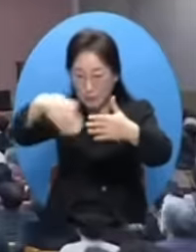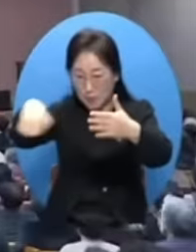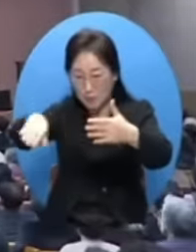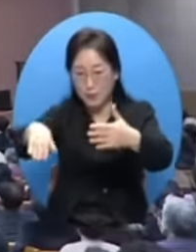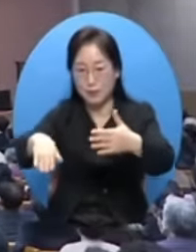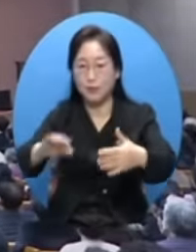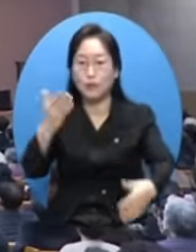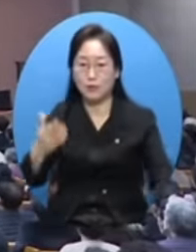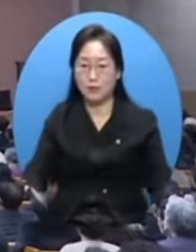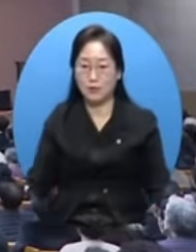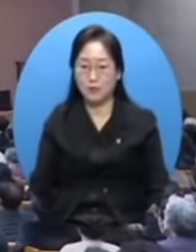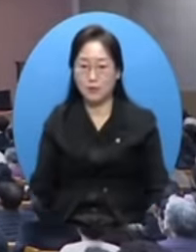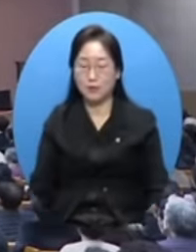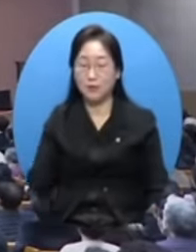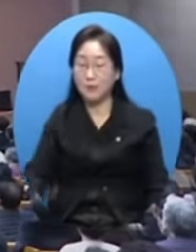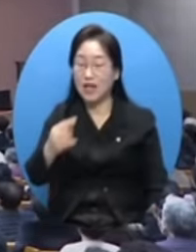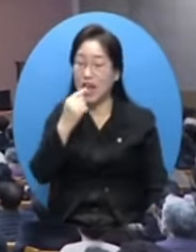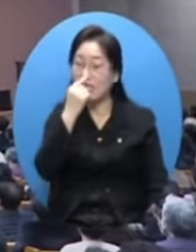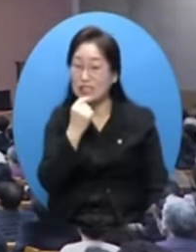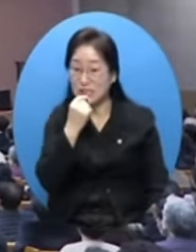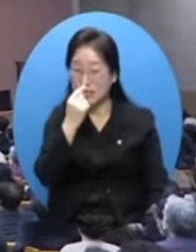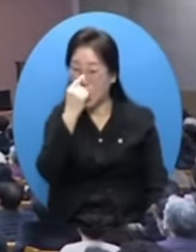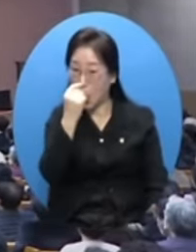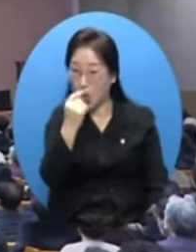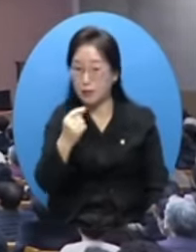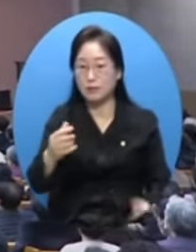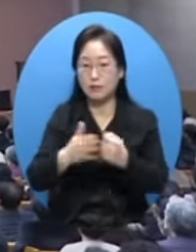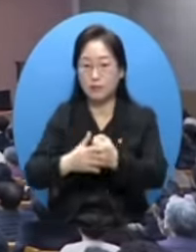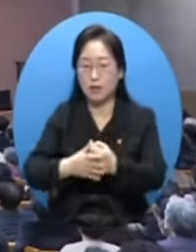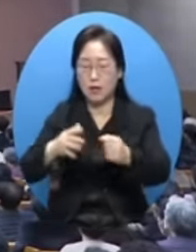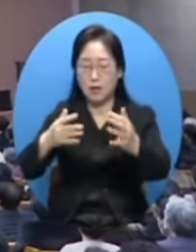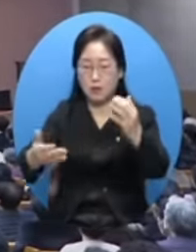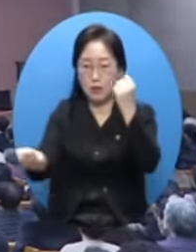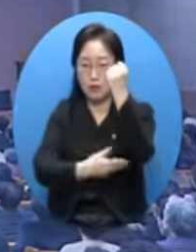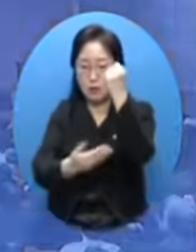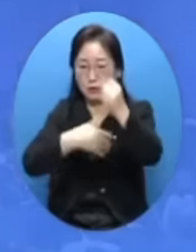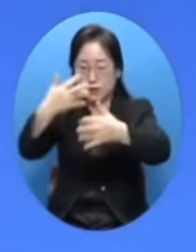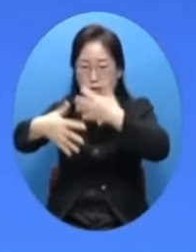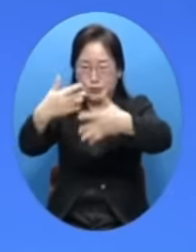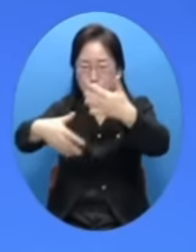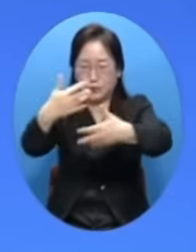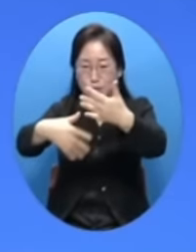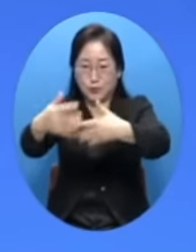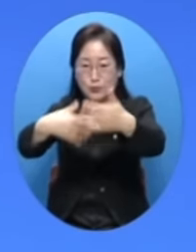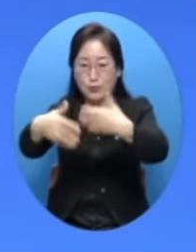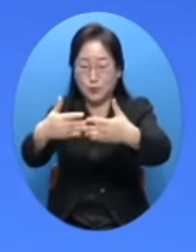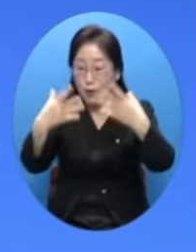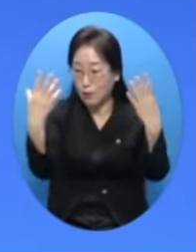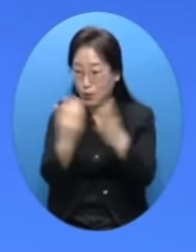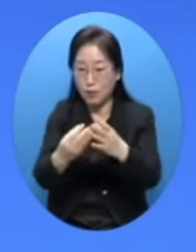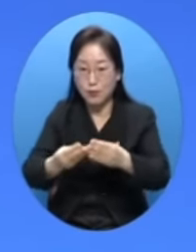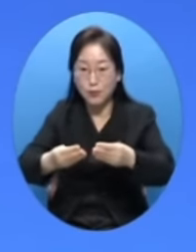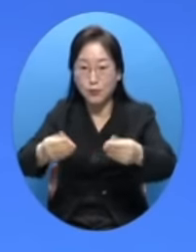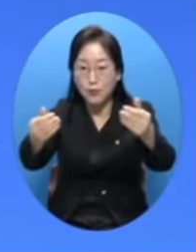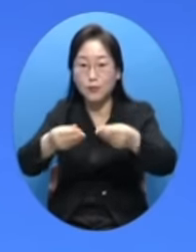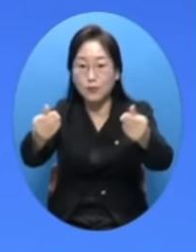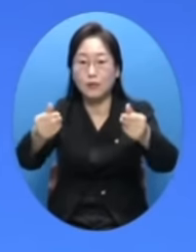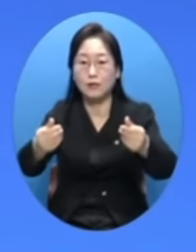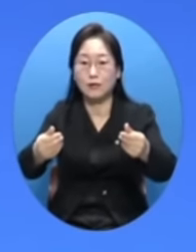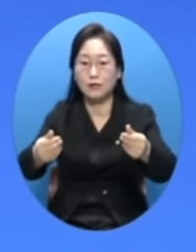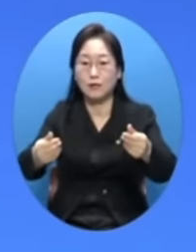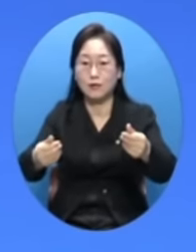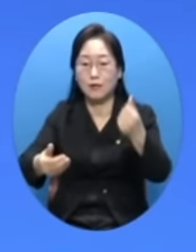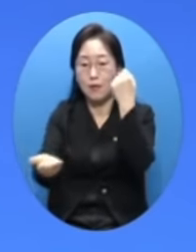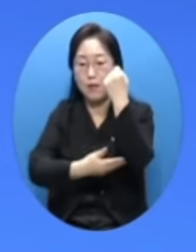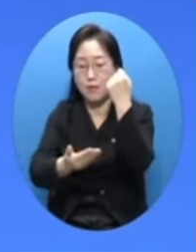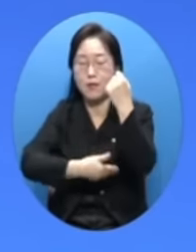나옵니다이 톱니가 얼마나 날지 한번 지나가면이 톱니가 지나다 싹싹 모든 표를